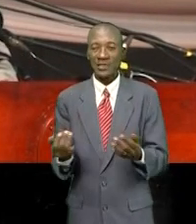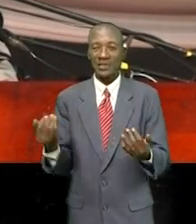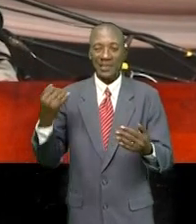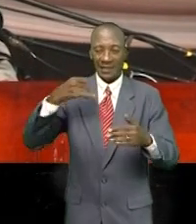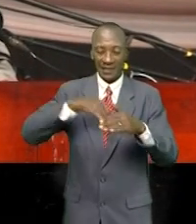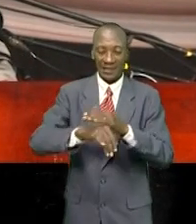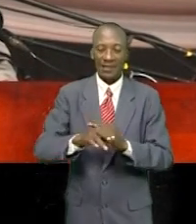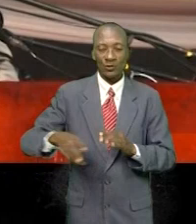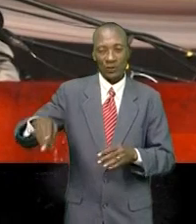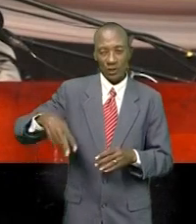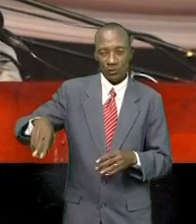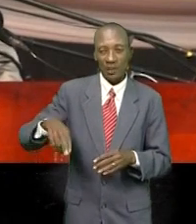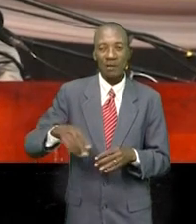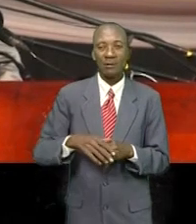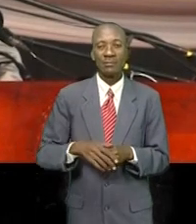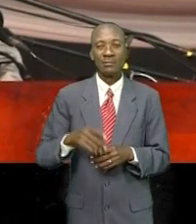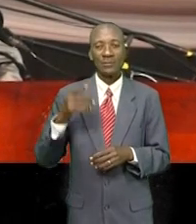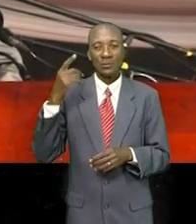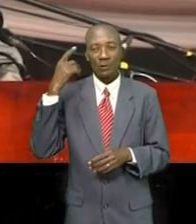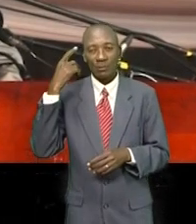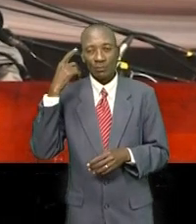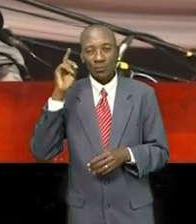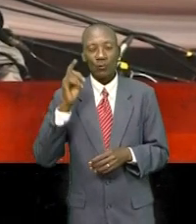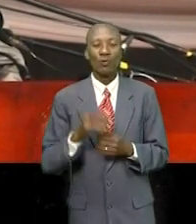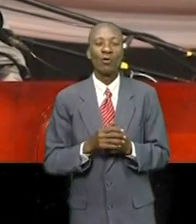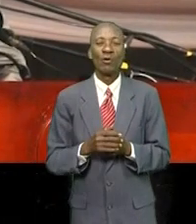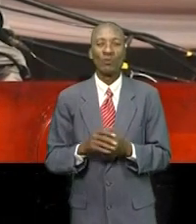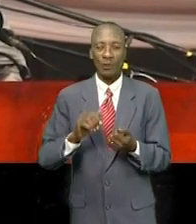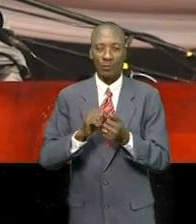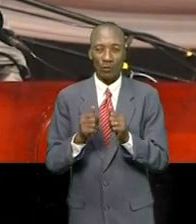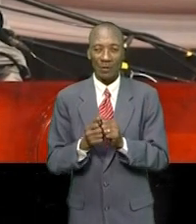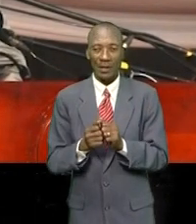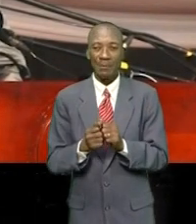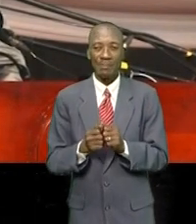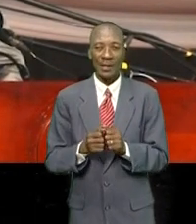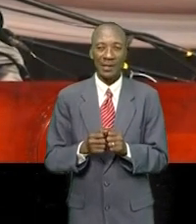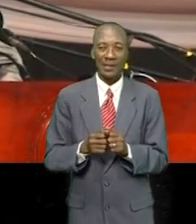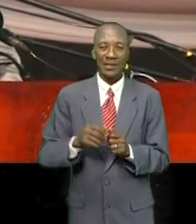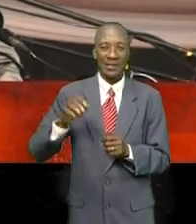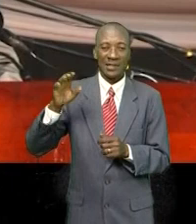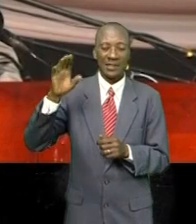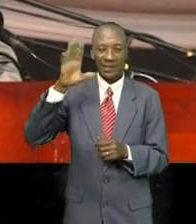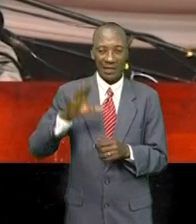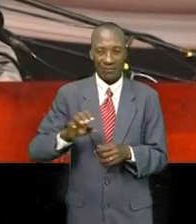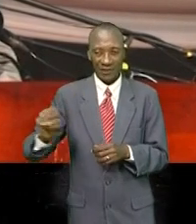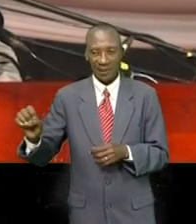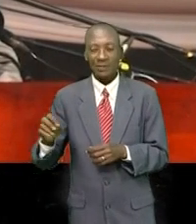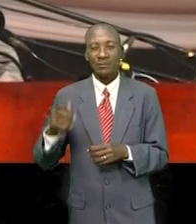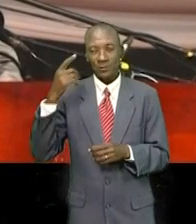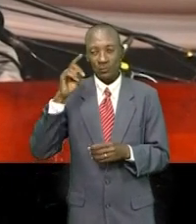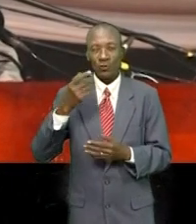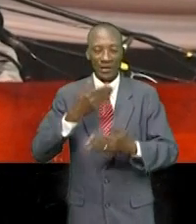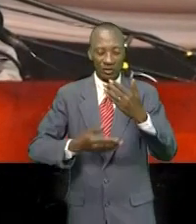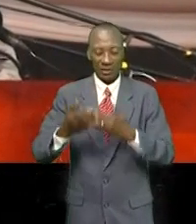notamment par la création d'un marché unique africain pour lequel la zone de libre-échange